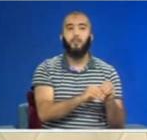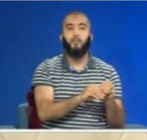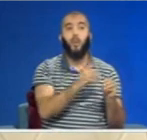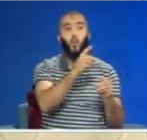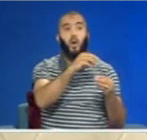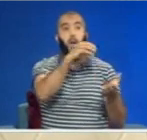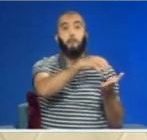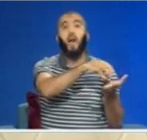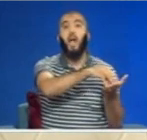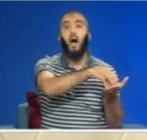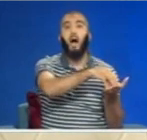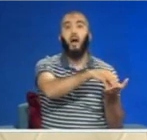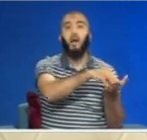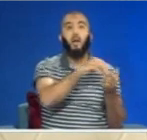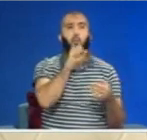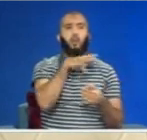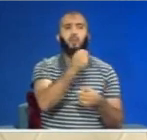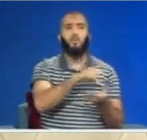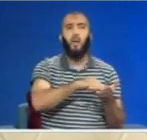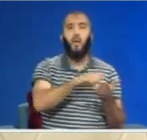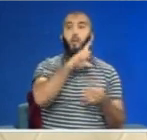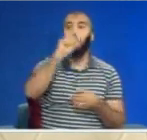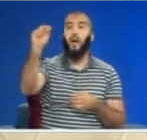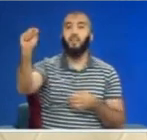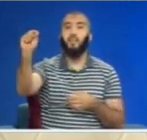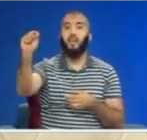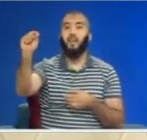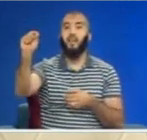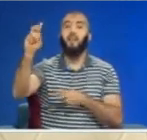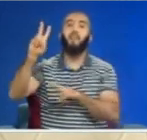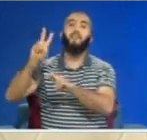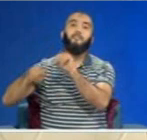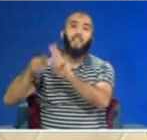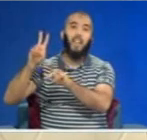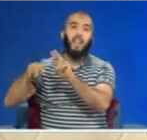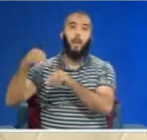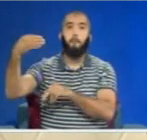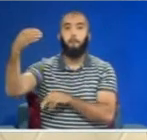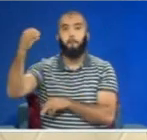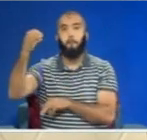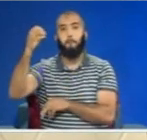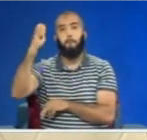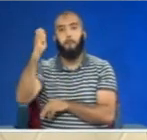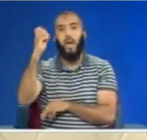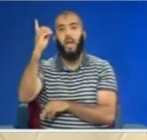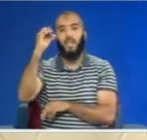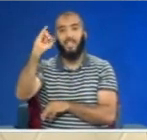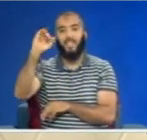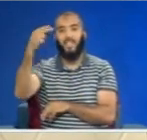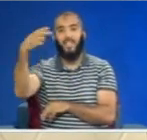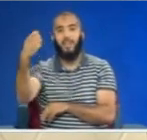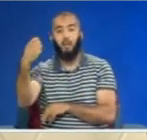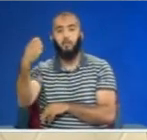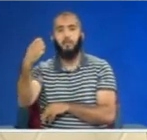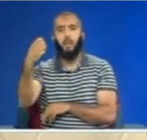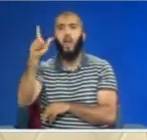المحرم، فسأل لماذا يصومون هذا اليوم، فأخبر أن ذلك اليوم هو الذي نجى الله فيه موسى